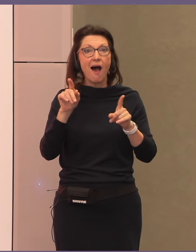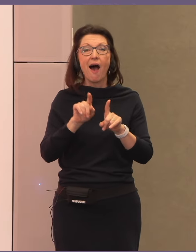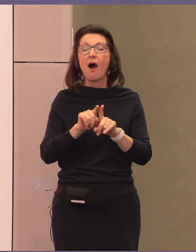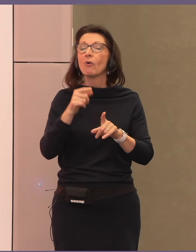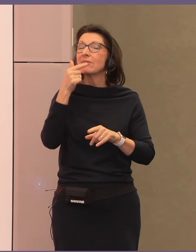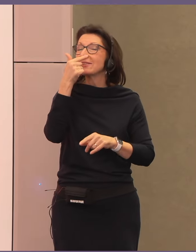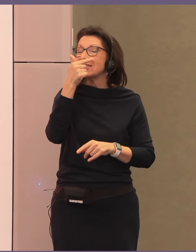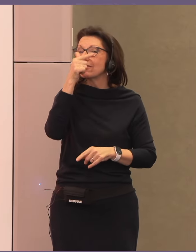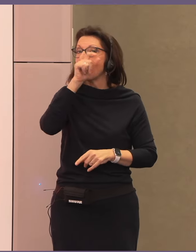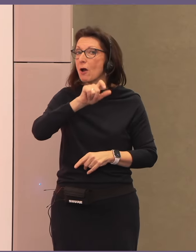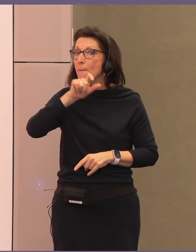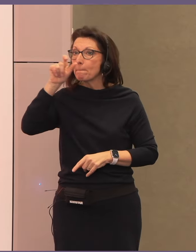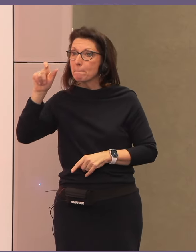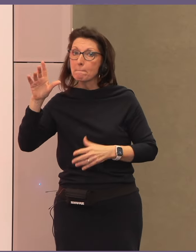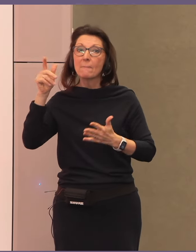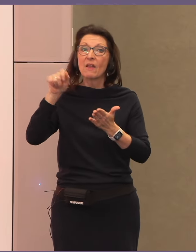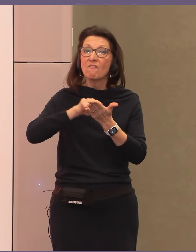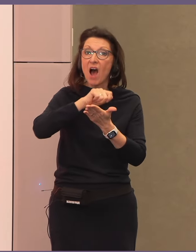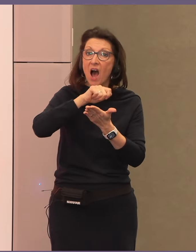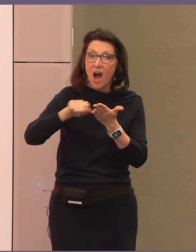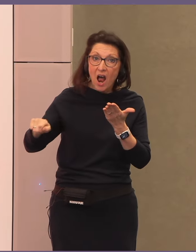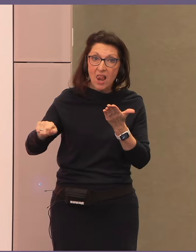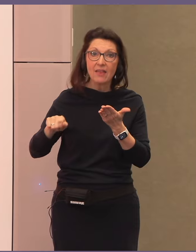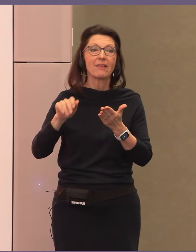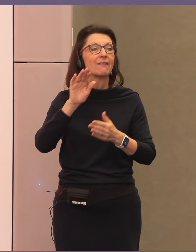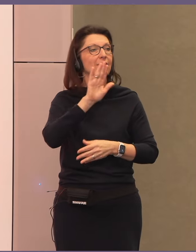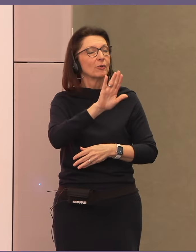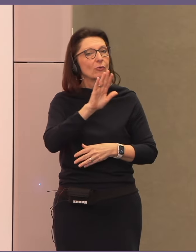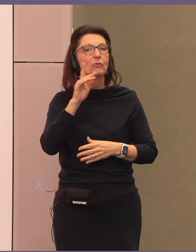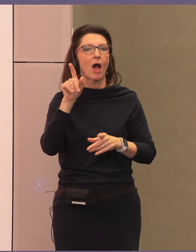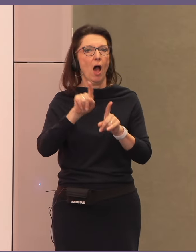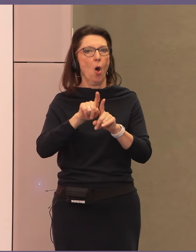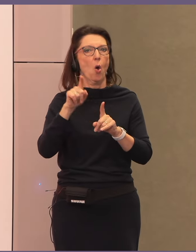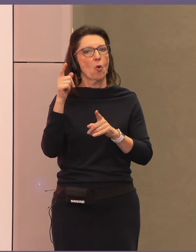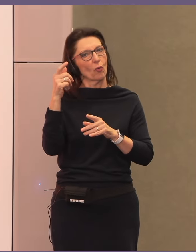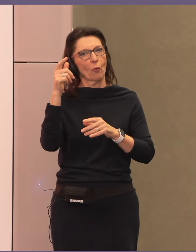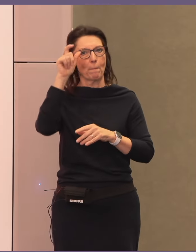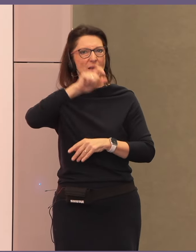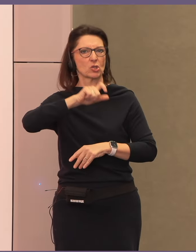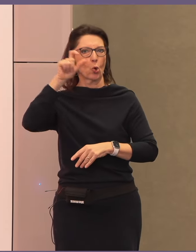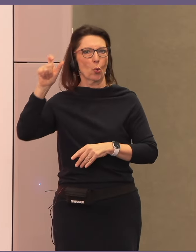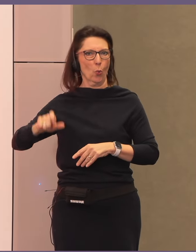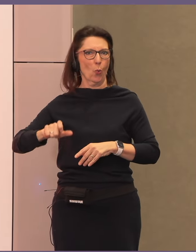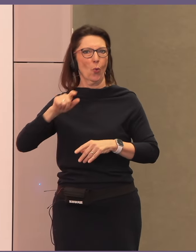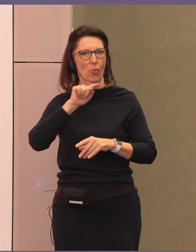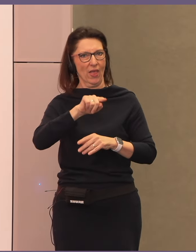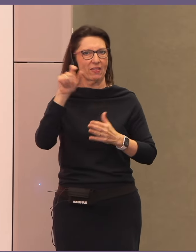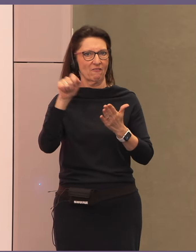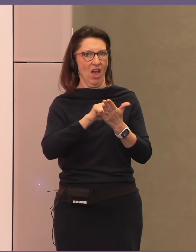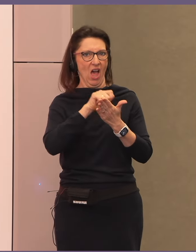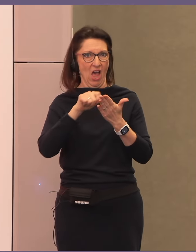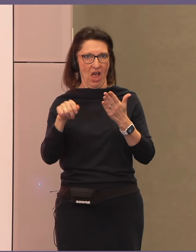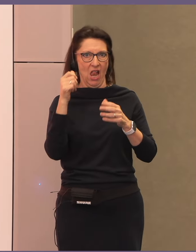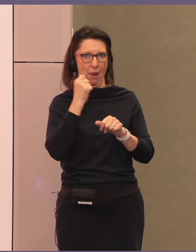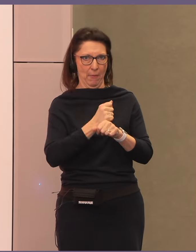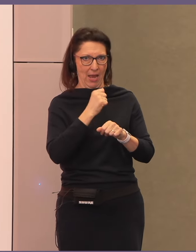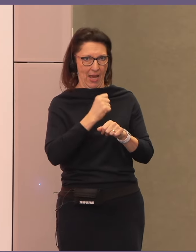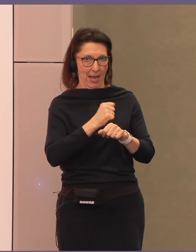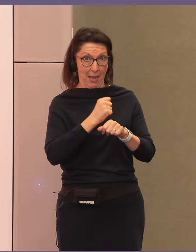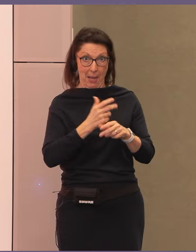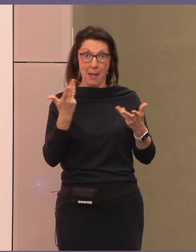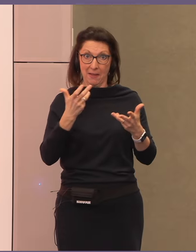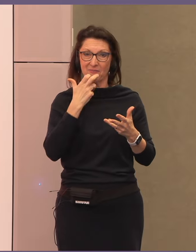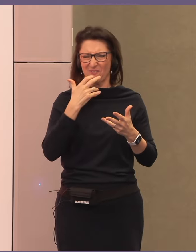wichtige Wahlen daher mit ihren Vertreterinnen hier zu Wort kommen zu lassen und wir fangen an mit der